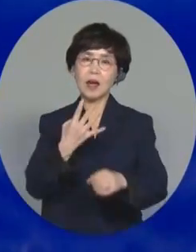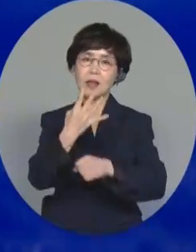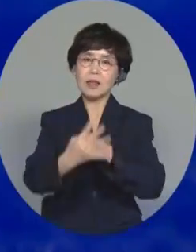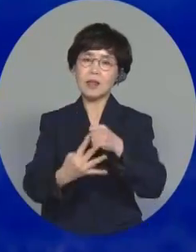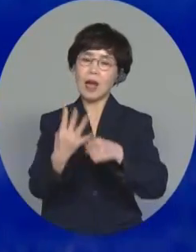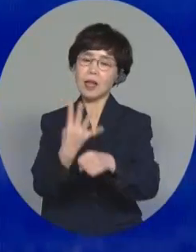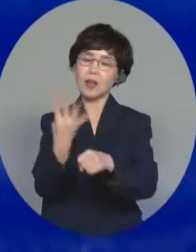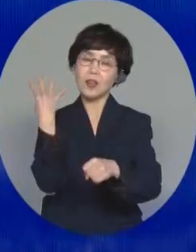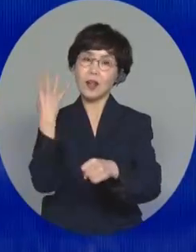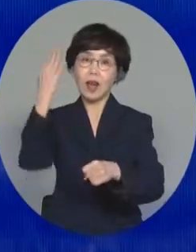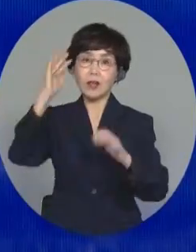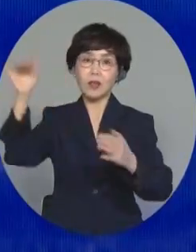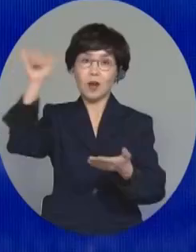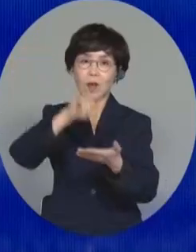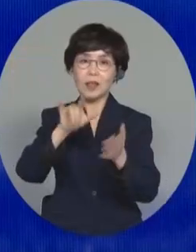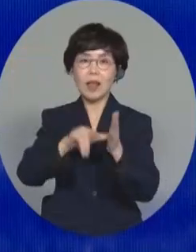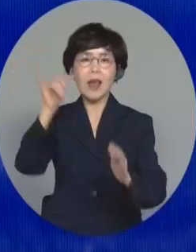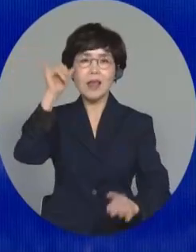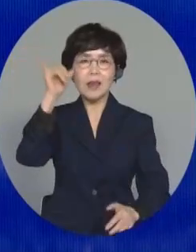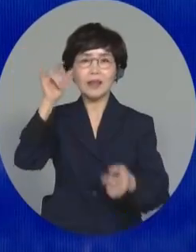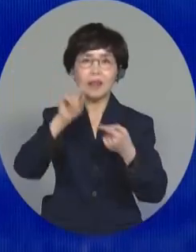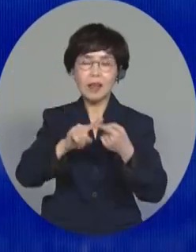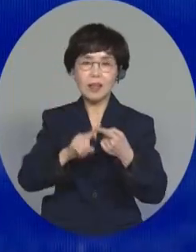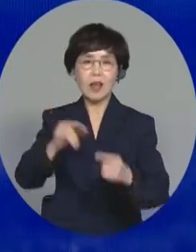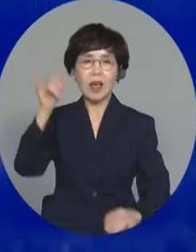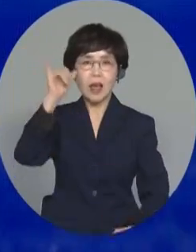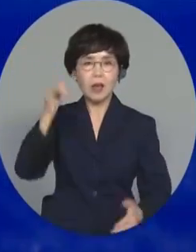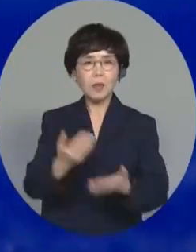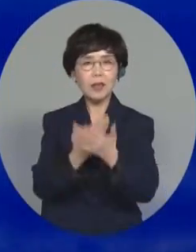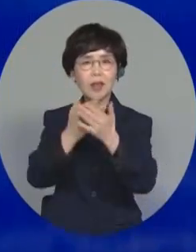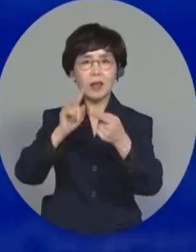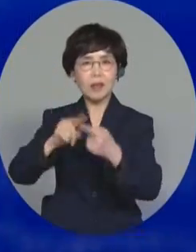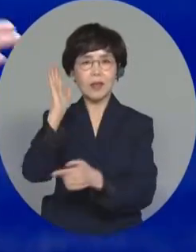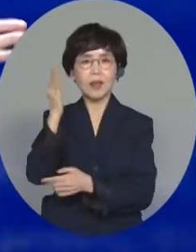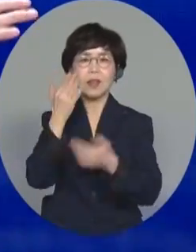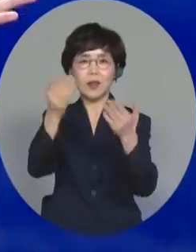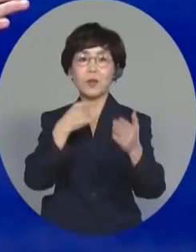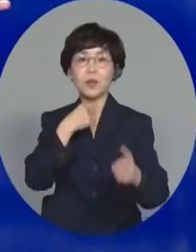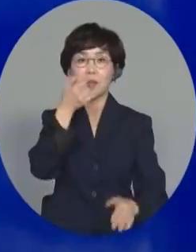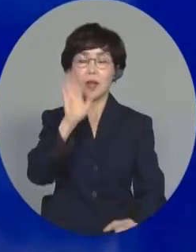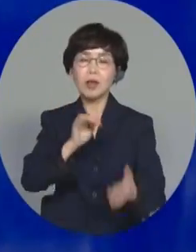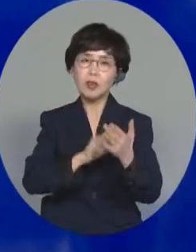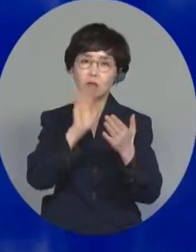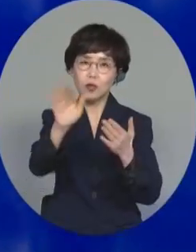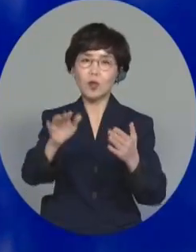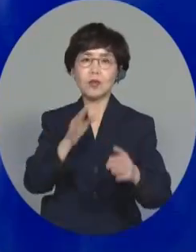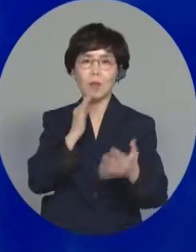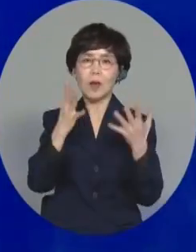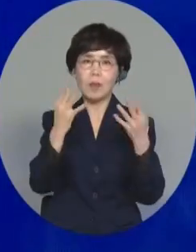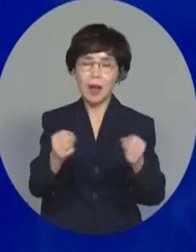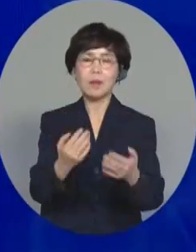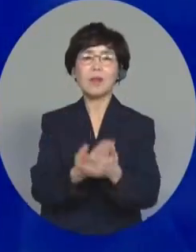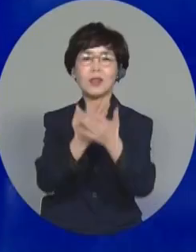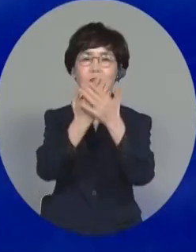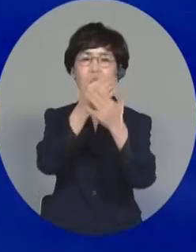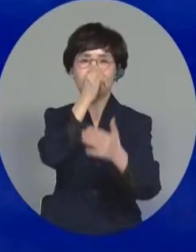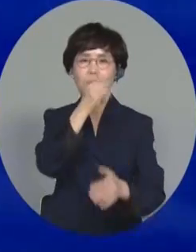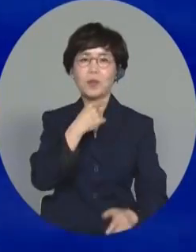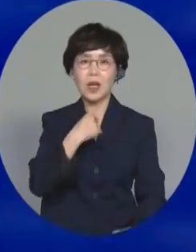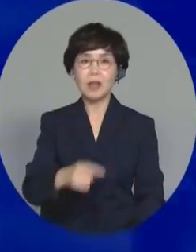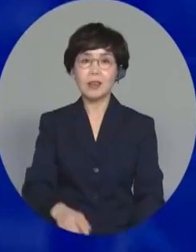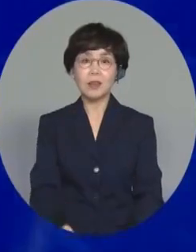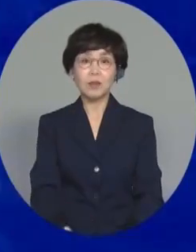정도 전에 한국에 왔을 때는 AI에 대해서 AI의 발전에 대해 말씀을 드렸었는데요. 그 이후로 정말 많은 진척이